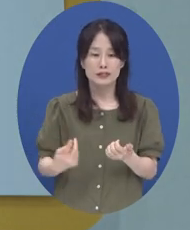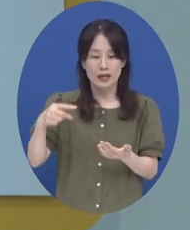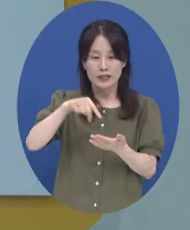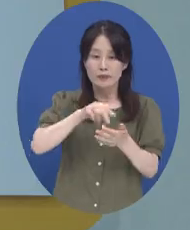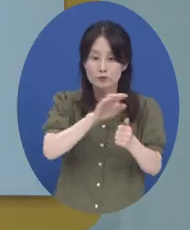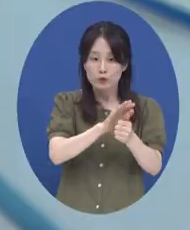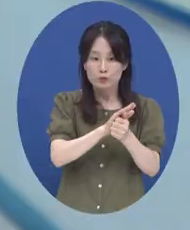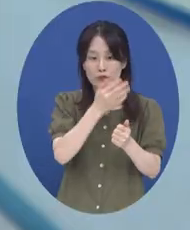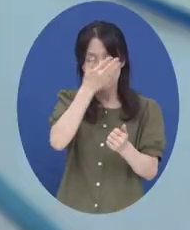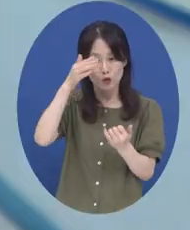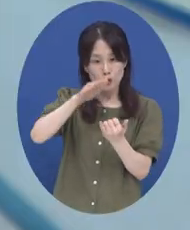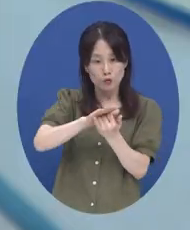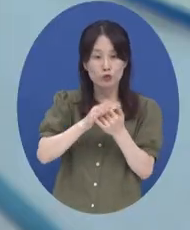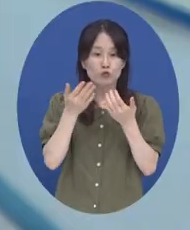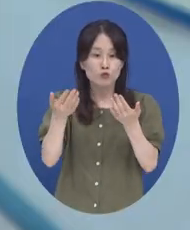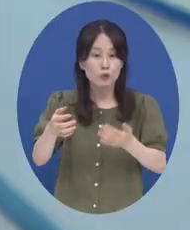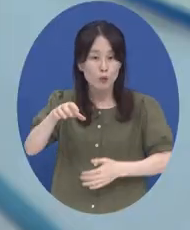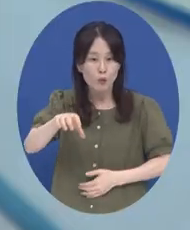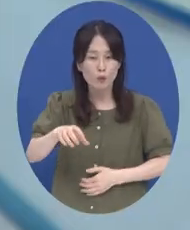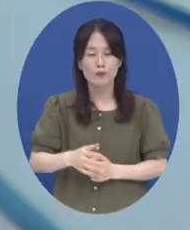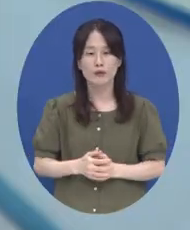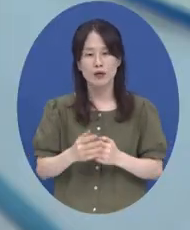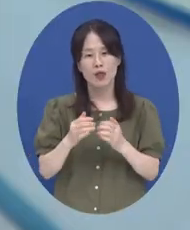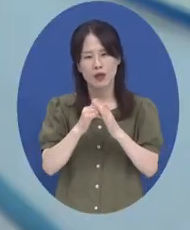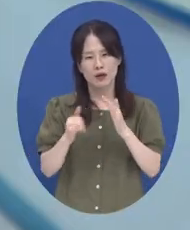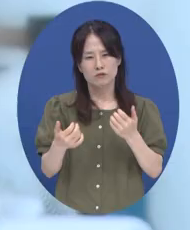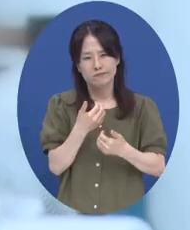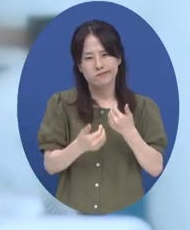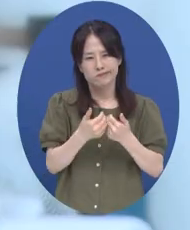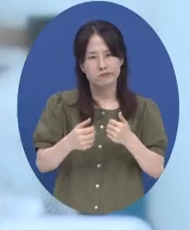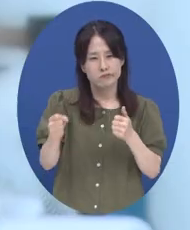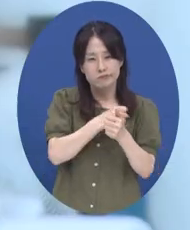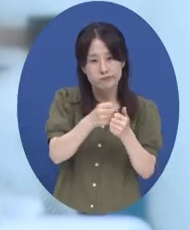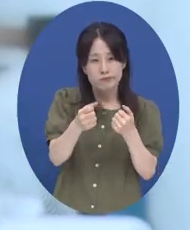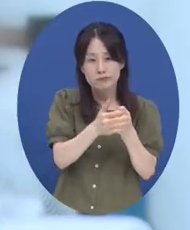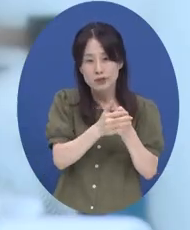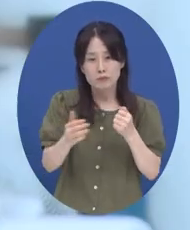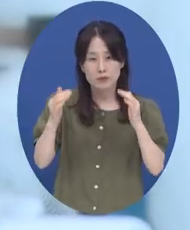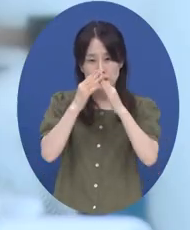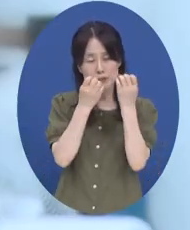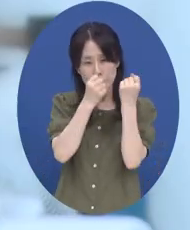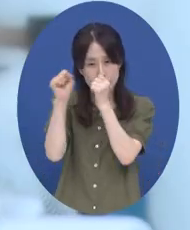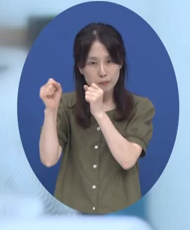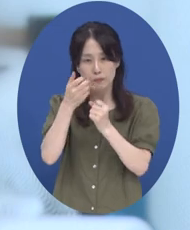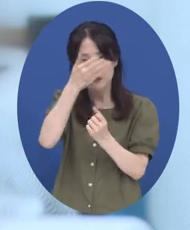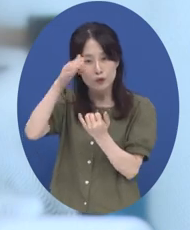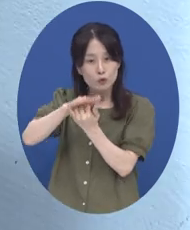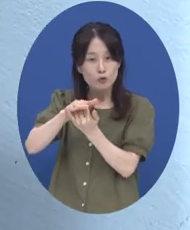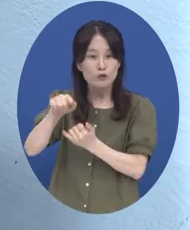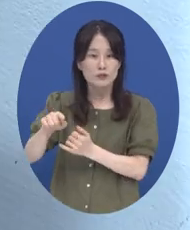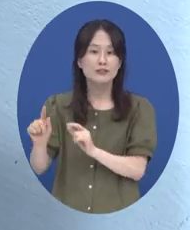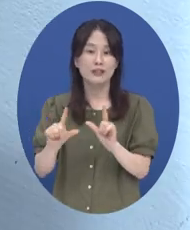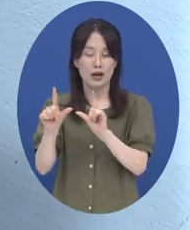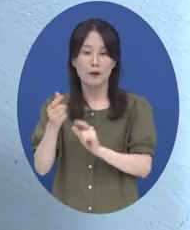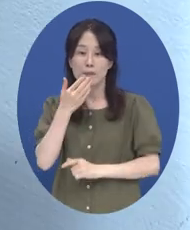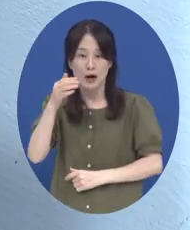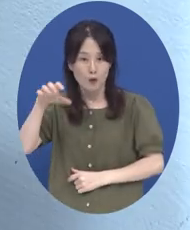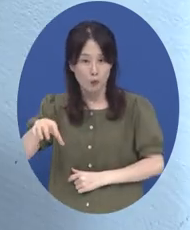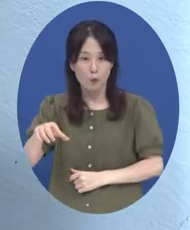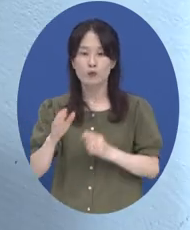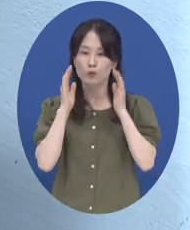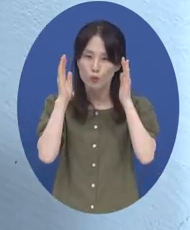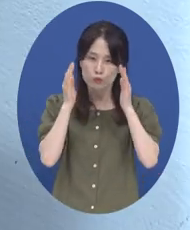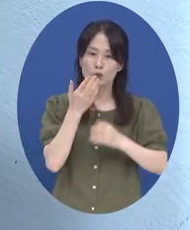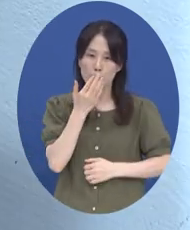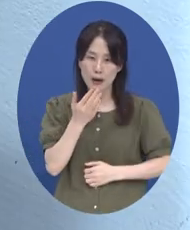청소년 심 팝니다 가족과의 갈등이나 학대 등으로 집을 나온 청소년들이 머물 수 있는 곳인데 공부도 하고